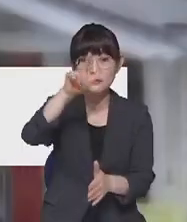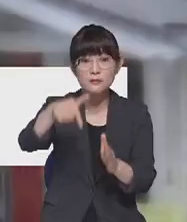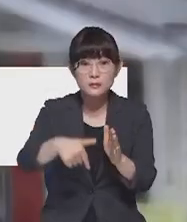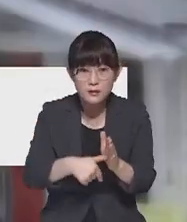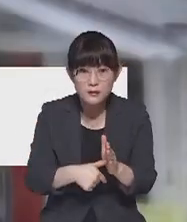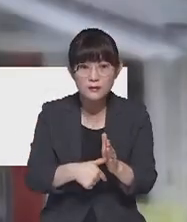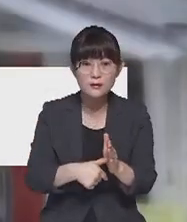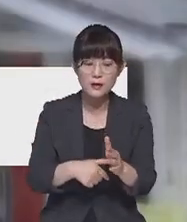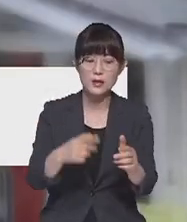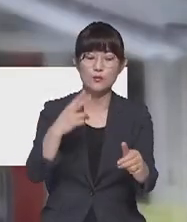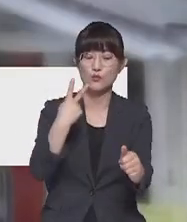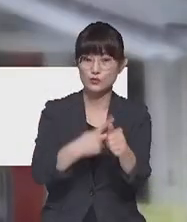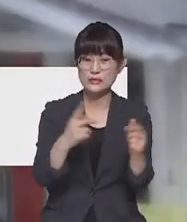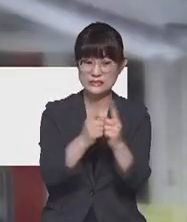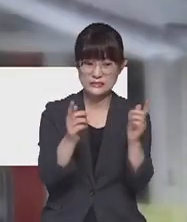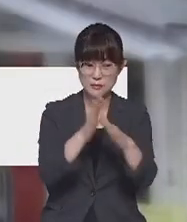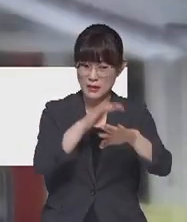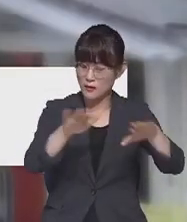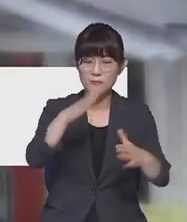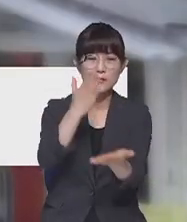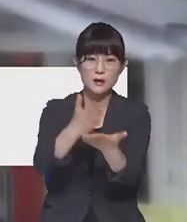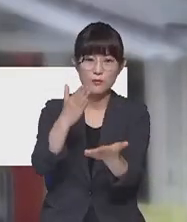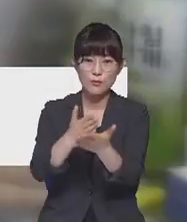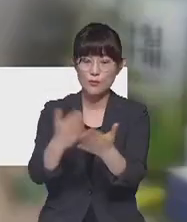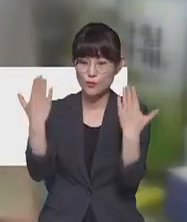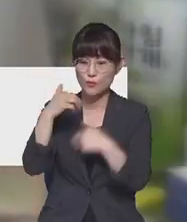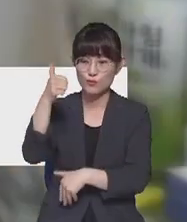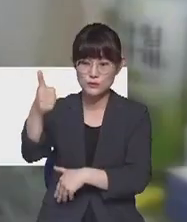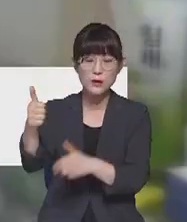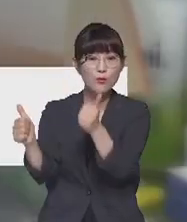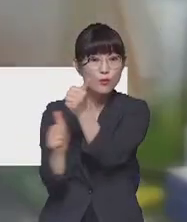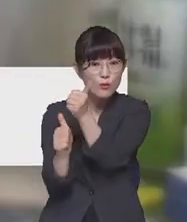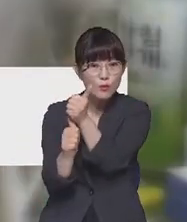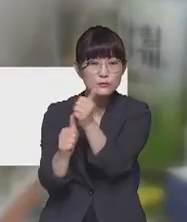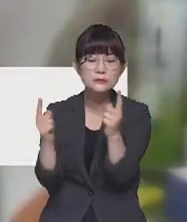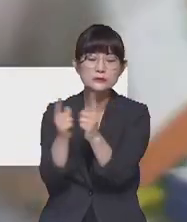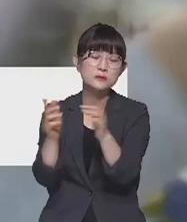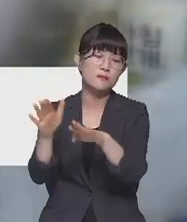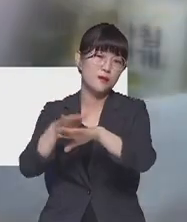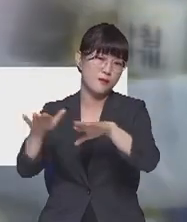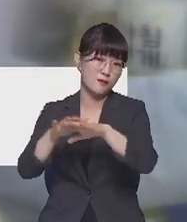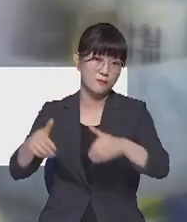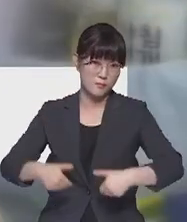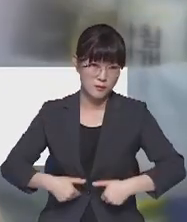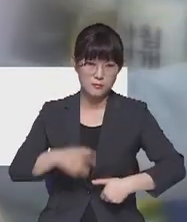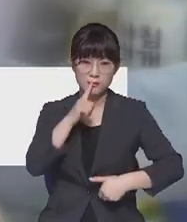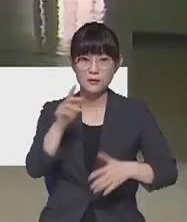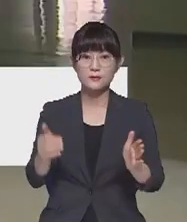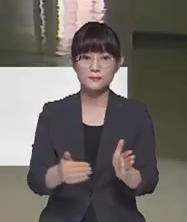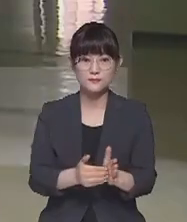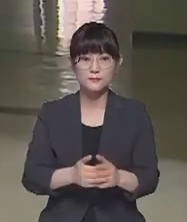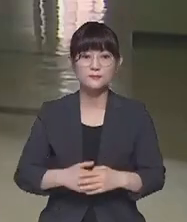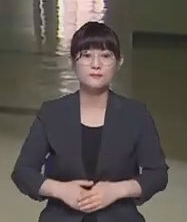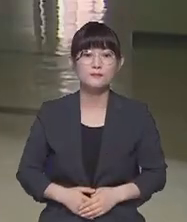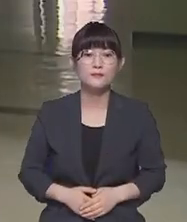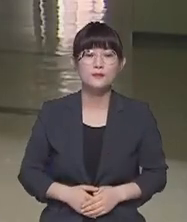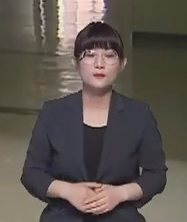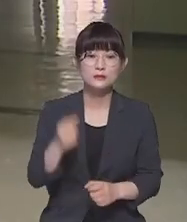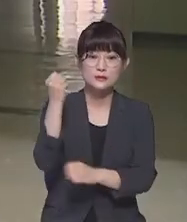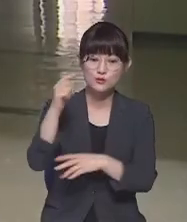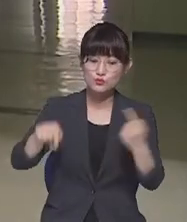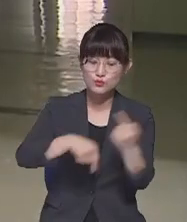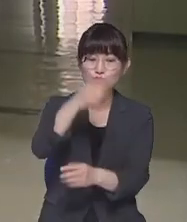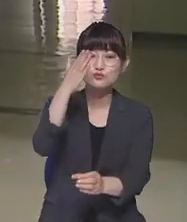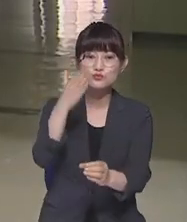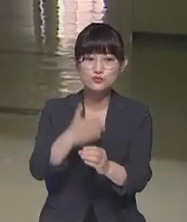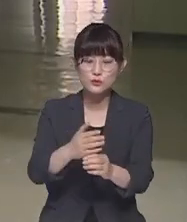때 해당 교사가 아닌 교장과 교감 등 다른 대응 창구가 필요하다고 주장했습니다. 또 기존에